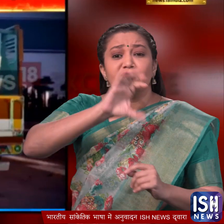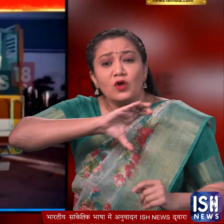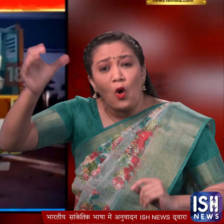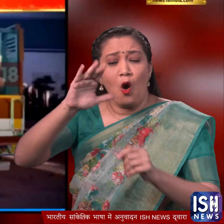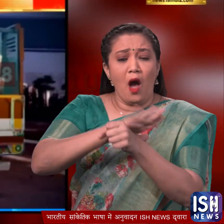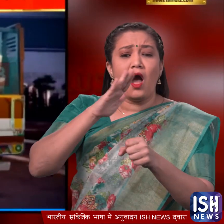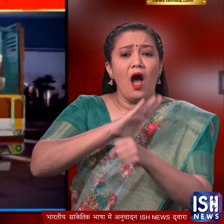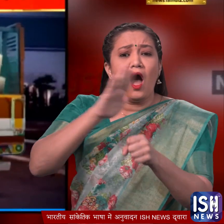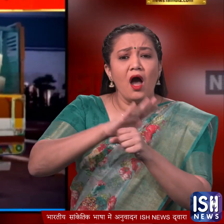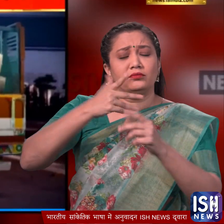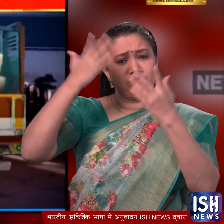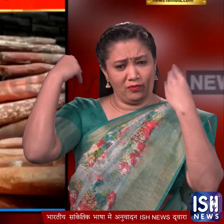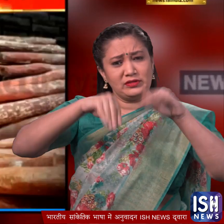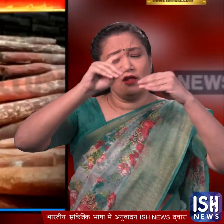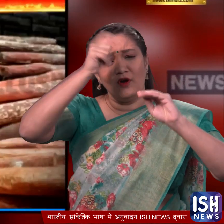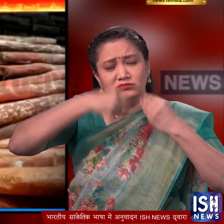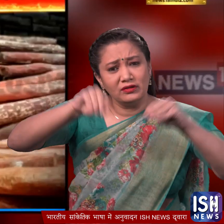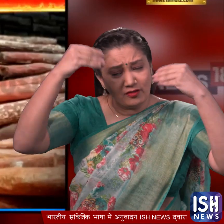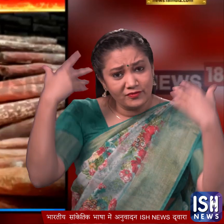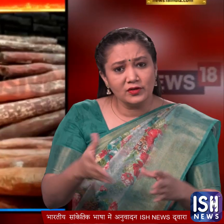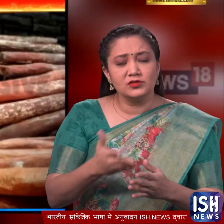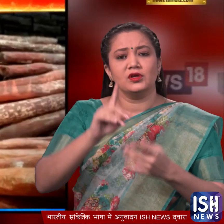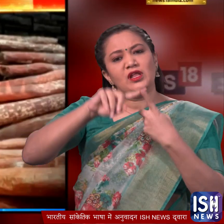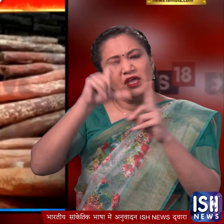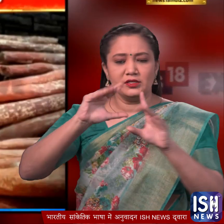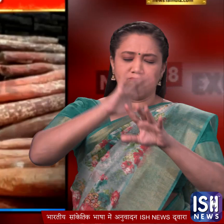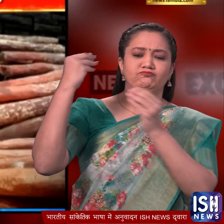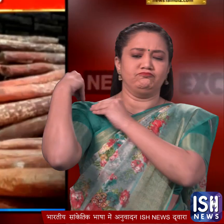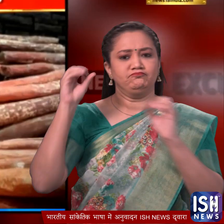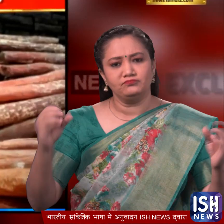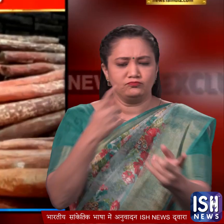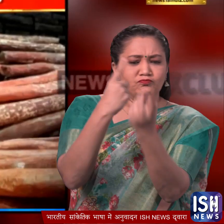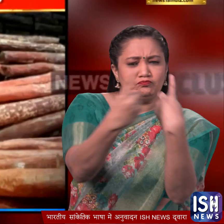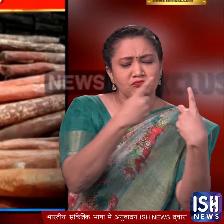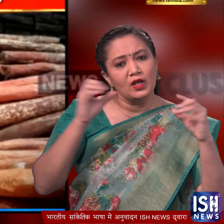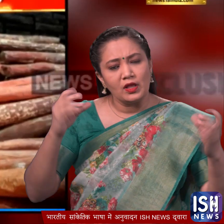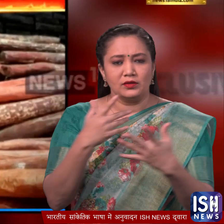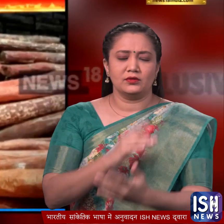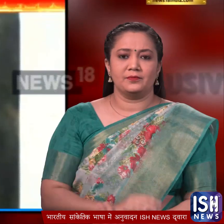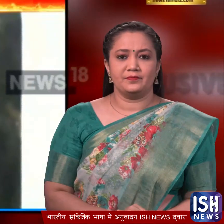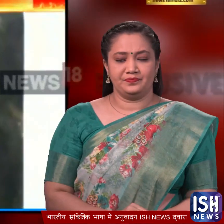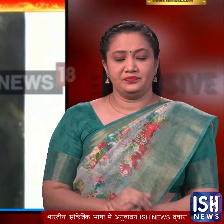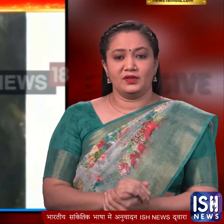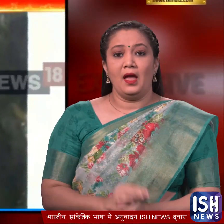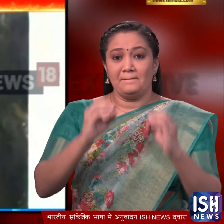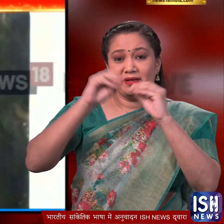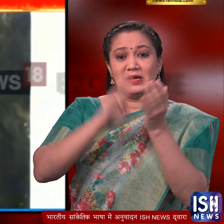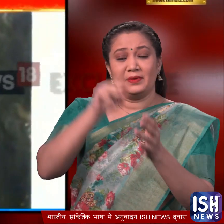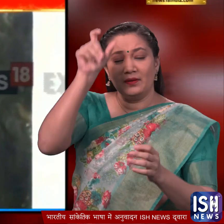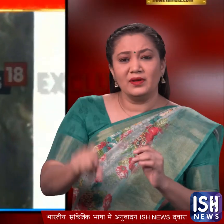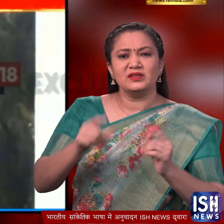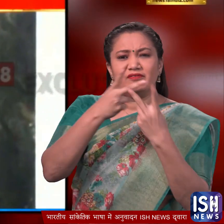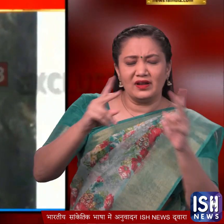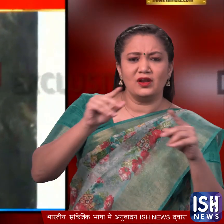रुपए की लकड़ी विदेश भेज चुका है, जिसके बाद ईडी ने जांच का जिम्मा संभाला और मलिक से पूछताछ शुरू की। बताया गया कि बादशाह मलिक